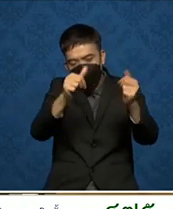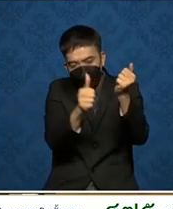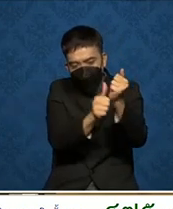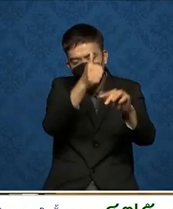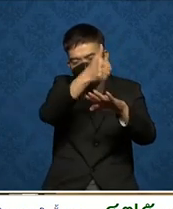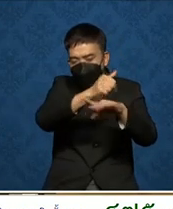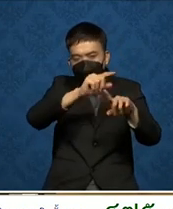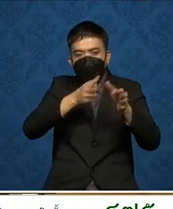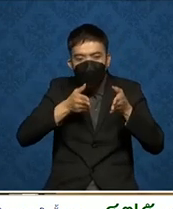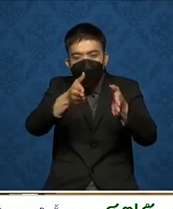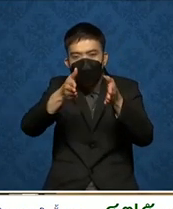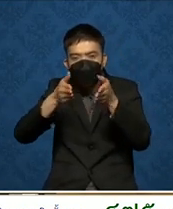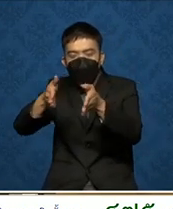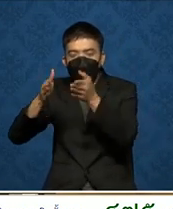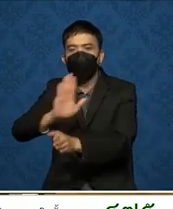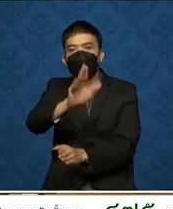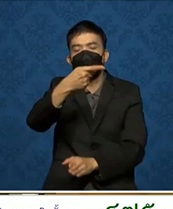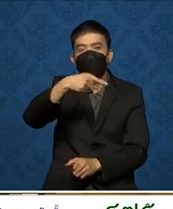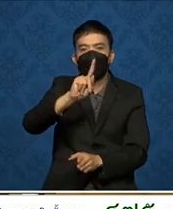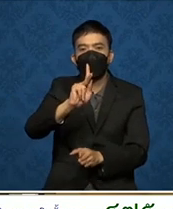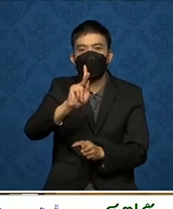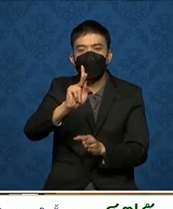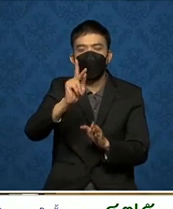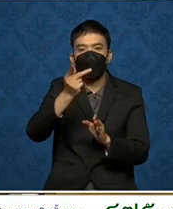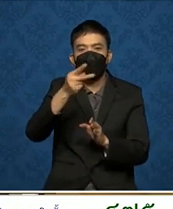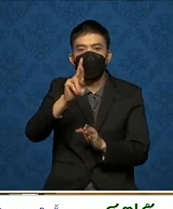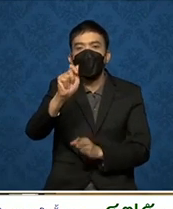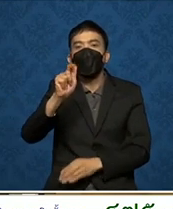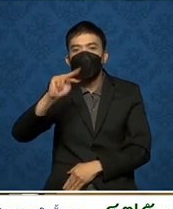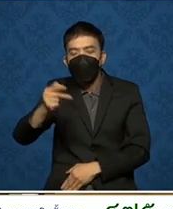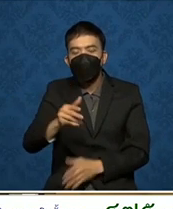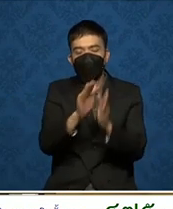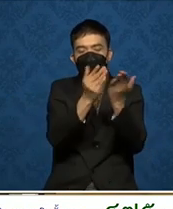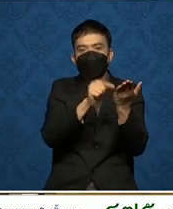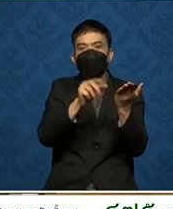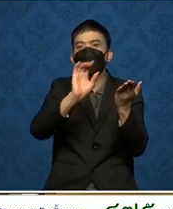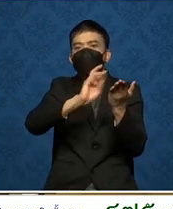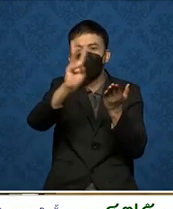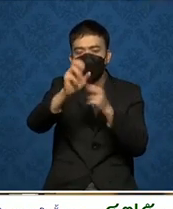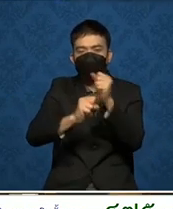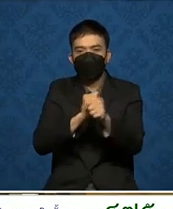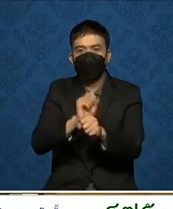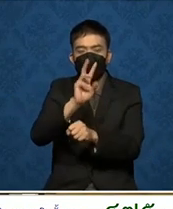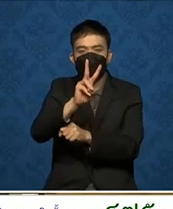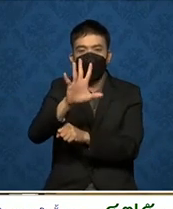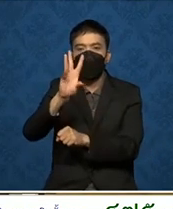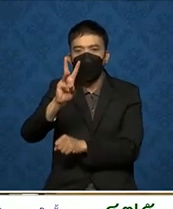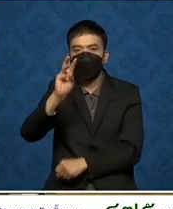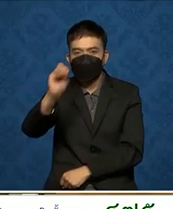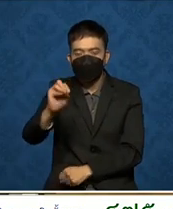กครองและผู้ช่วยผู้ใหญ่บ้านฝ่ายรักษาความสงบฉบับที่6พ.ศ.2560มีผ